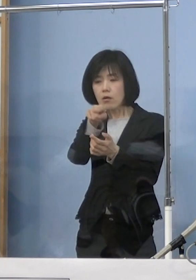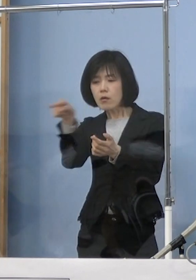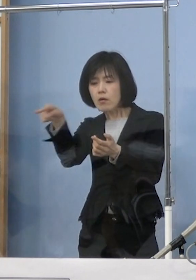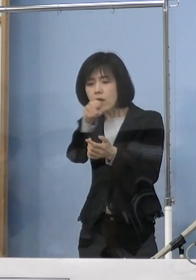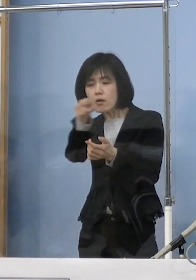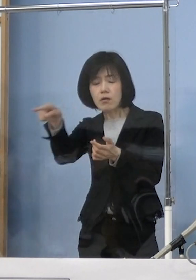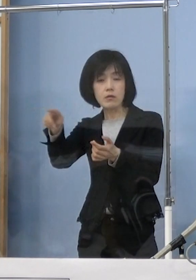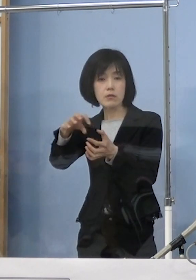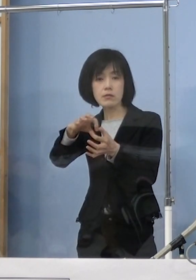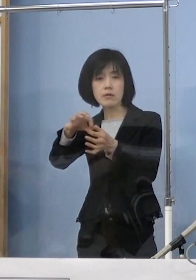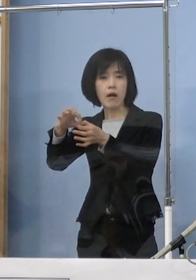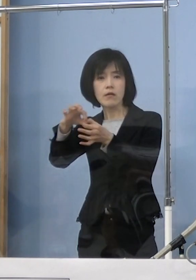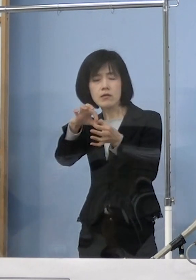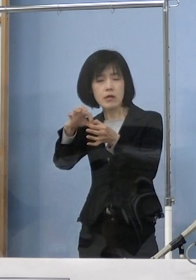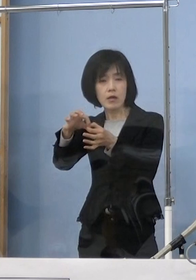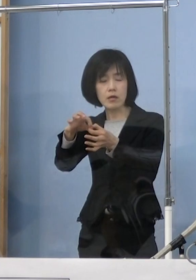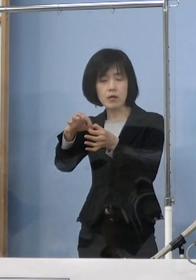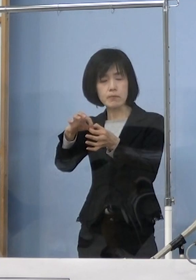というところを